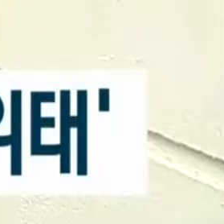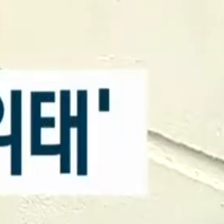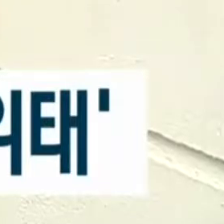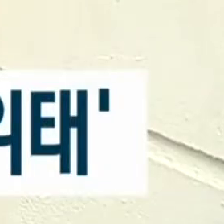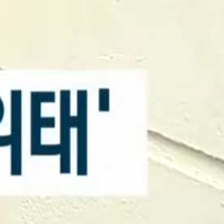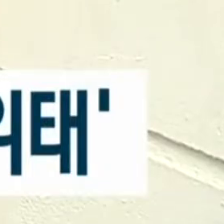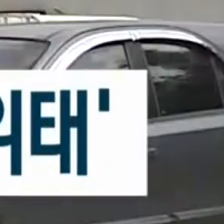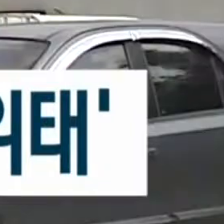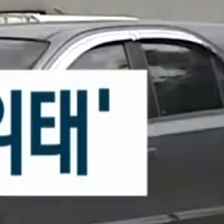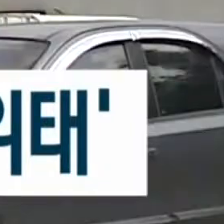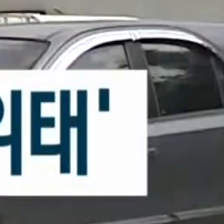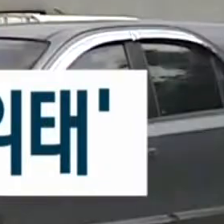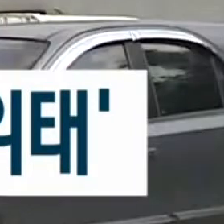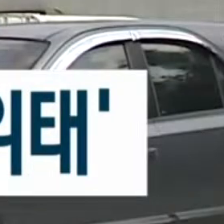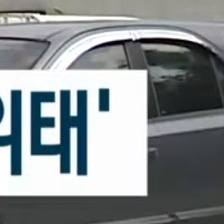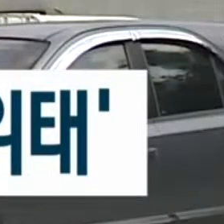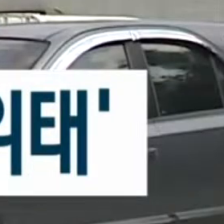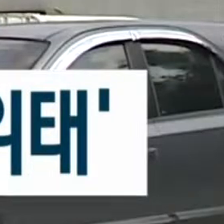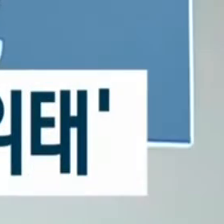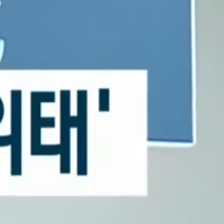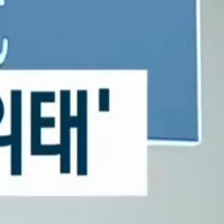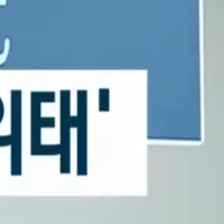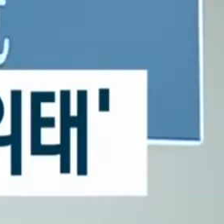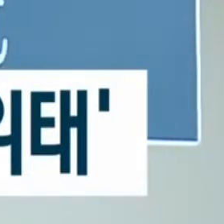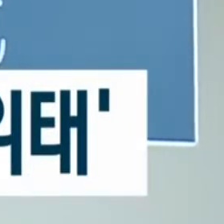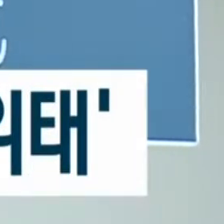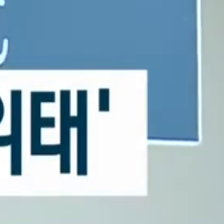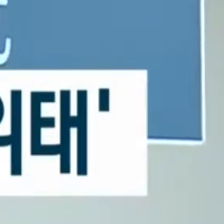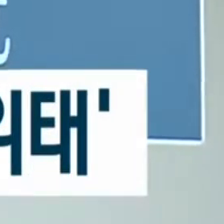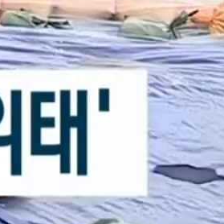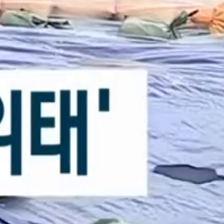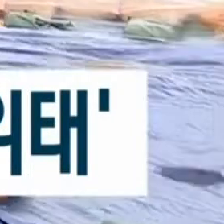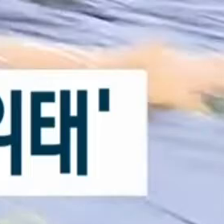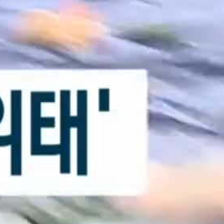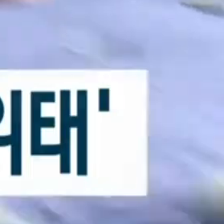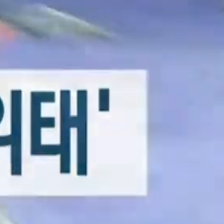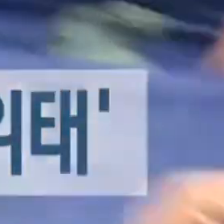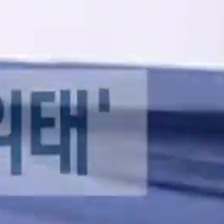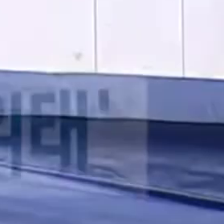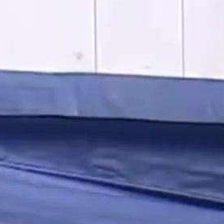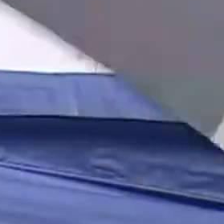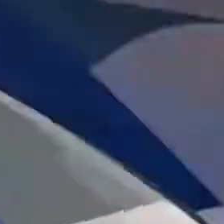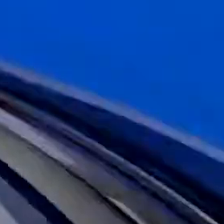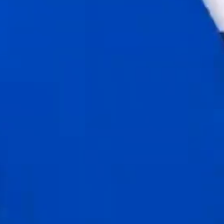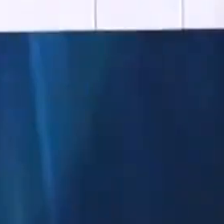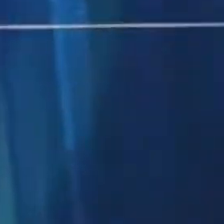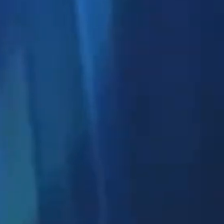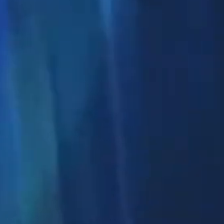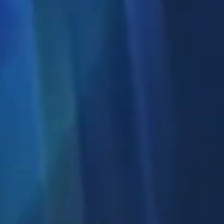철거 과정에서 문제가 생긴 것이라고 밝혔는데 동구청은 안전진단을 실시하겠다고 밝혔습니다.